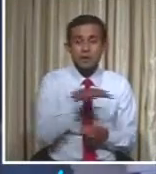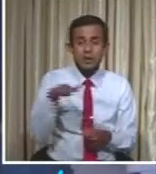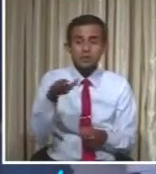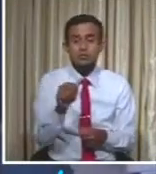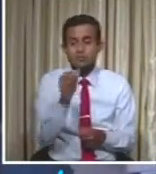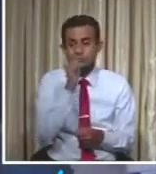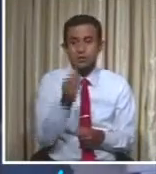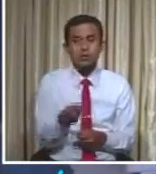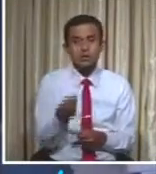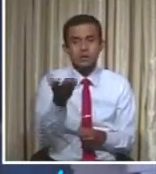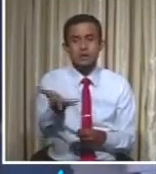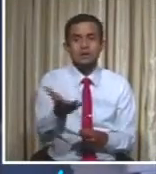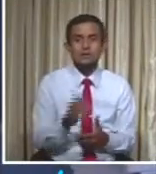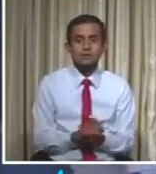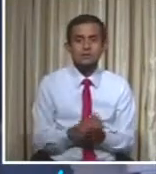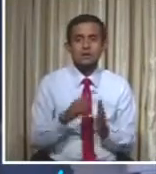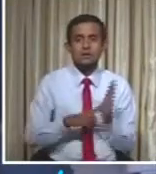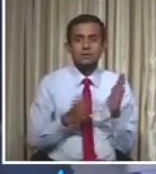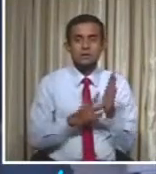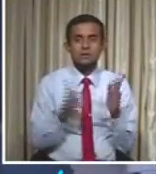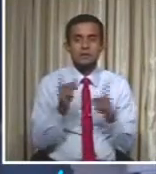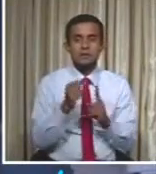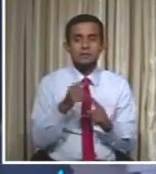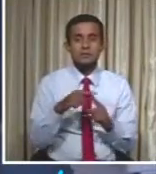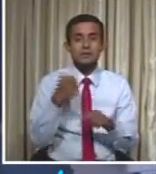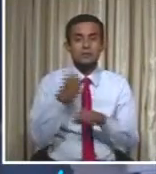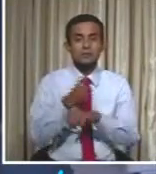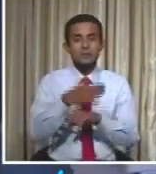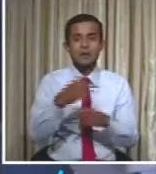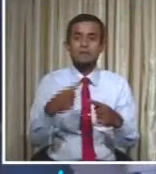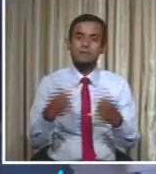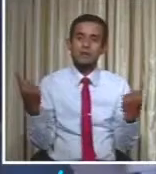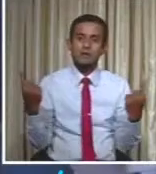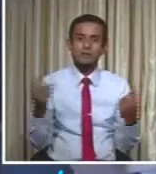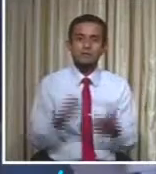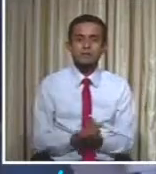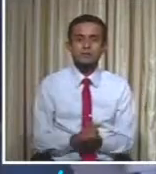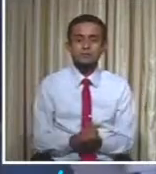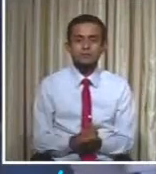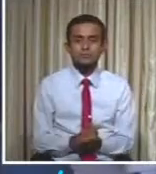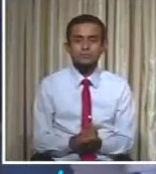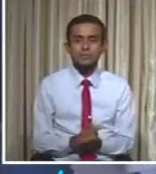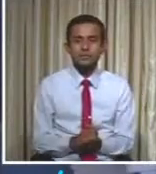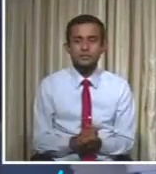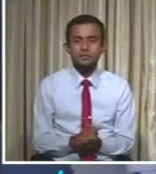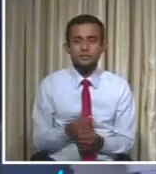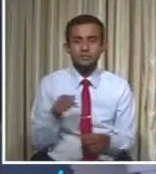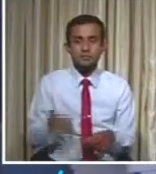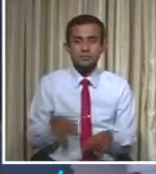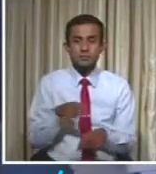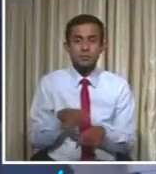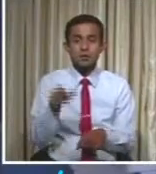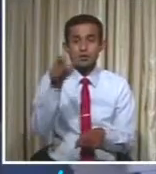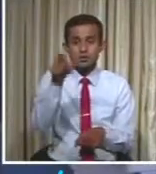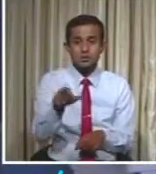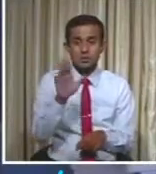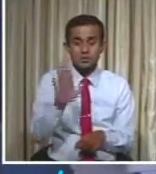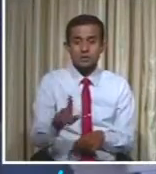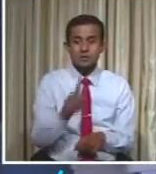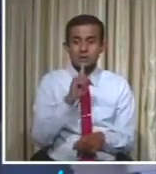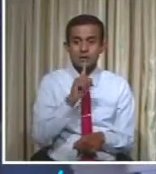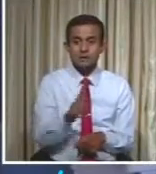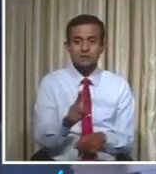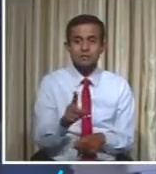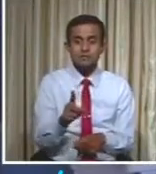බොණ්ඩ වතුර ටික දෙන්න. ජීවිත එකට මඩ ගහන එක වෙනම කරගන්න. ඒ නිසා මේ වෙලාවේ මම ඔබතුමාගේ අවධානයට යොමු